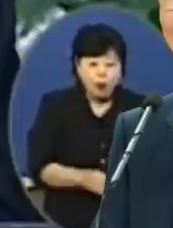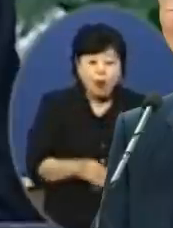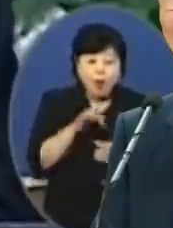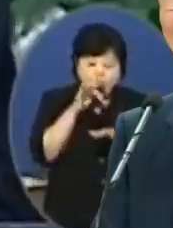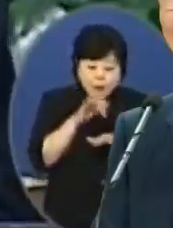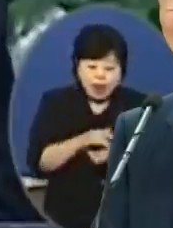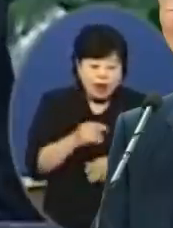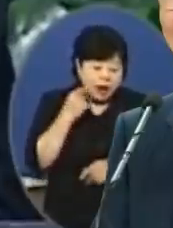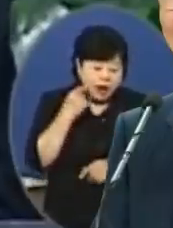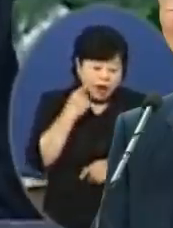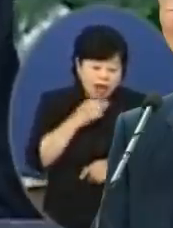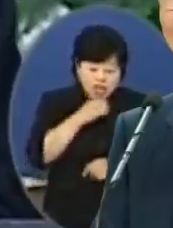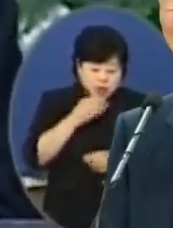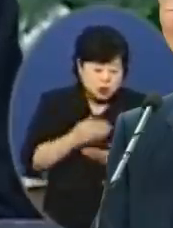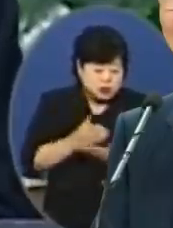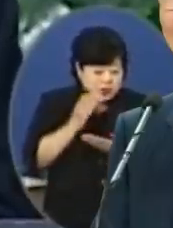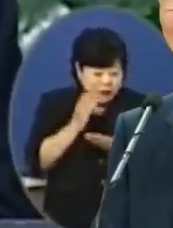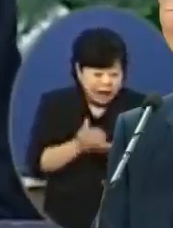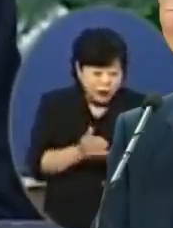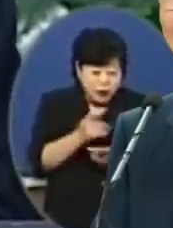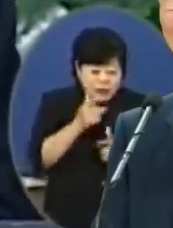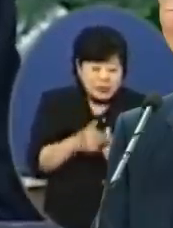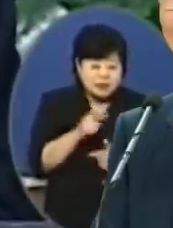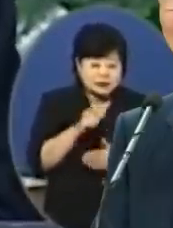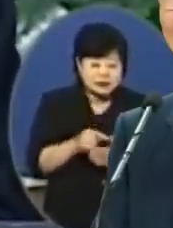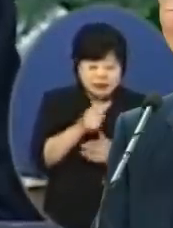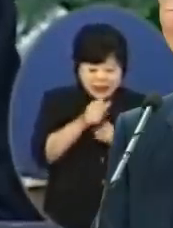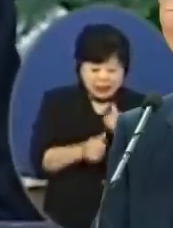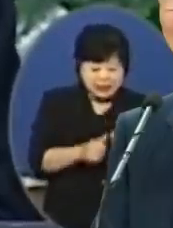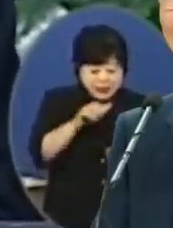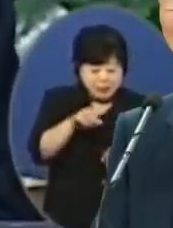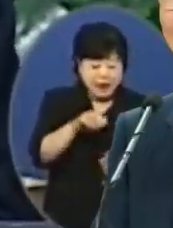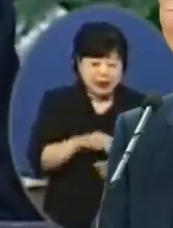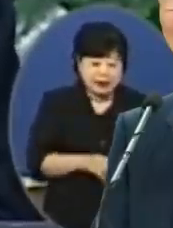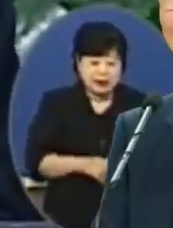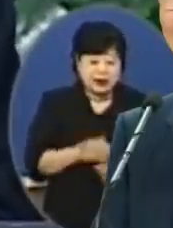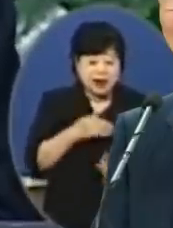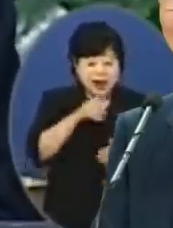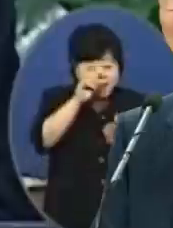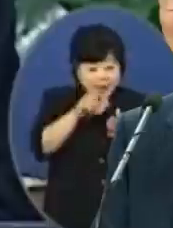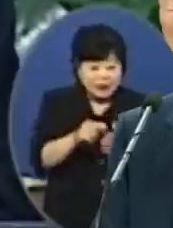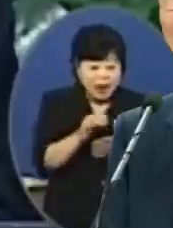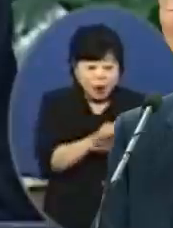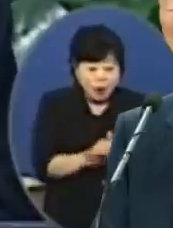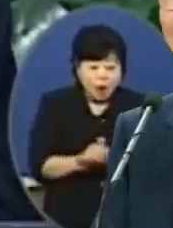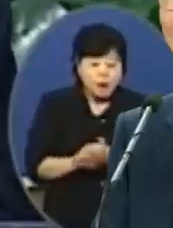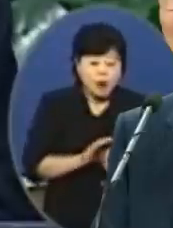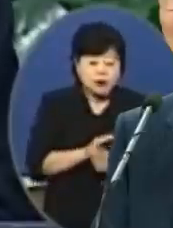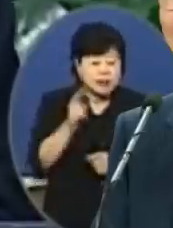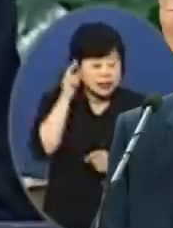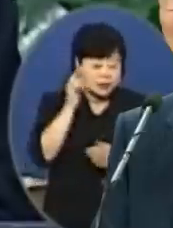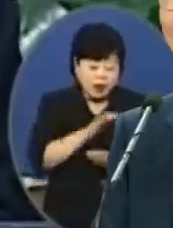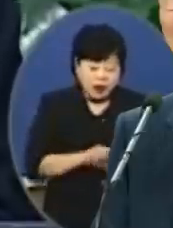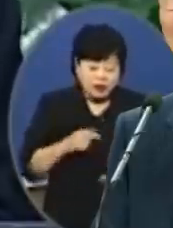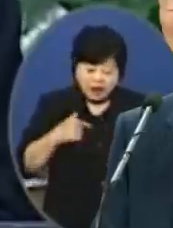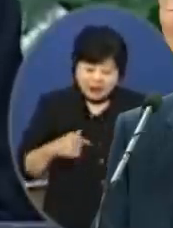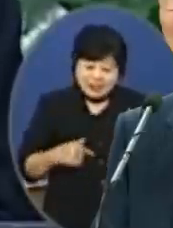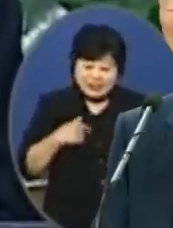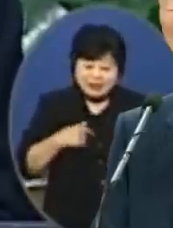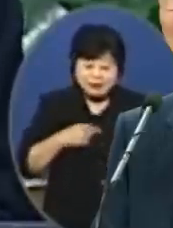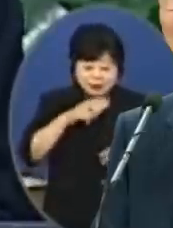마귀의 거짓에 속지 마십시오. 우리는 예수님 안에서 하나님 앞에 나아갈 때 화목과 사랑, 평안과